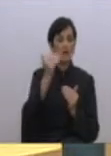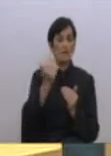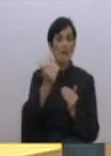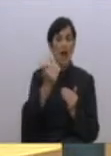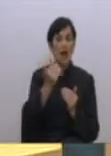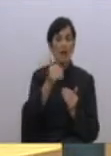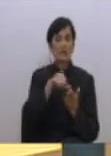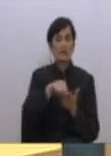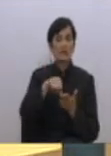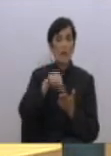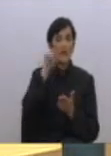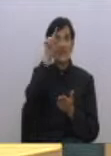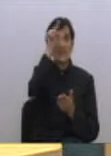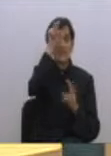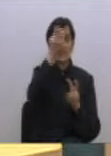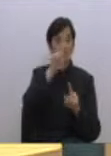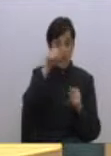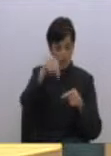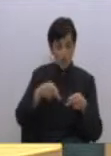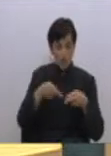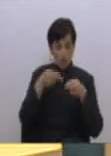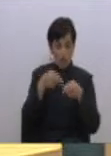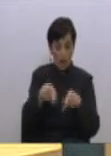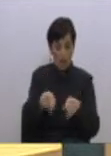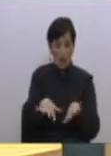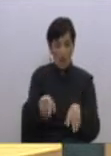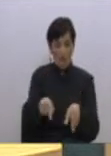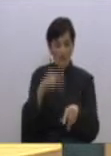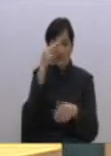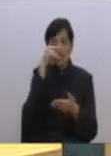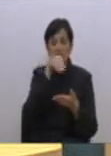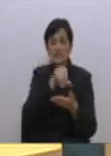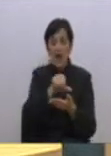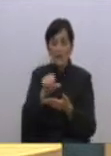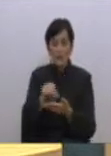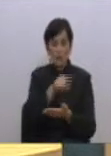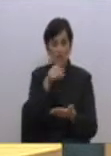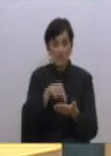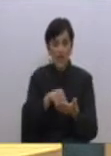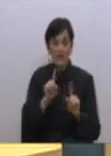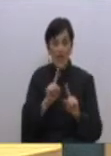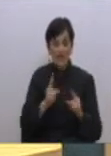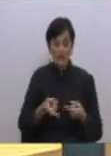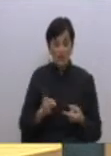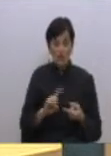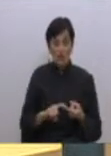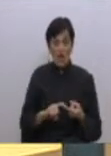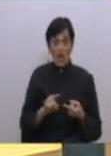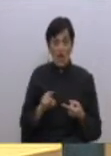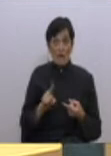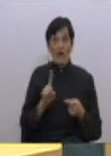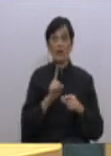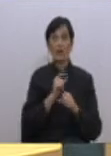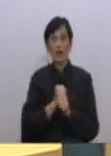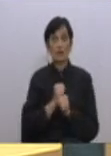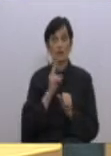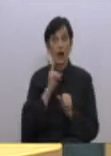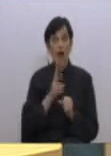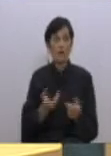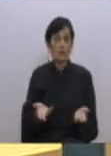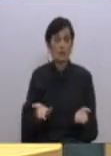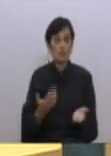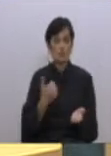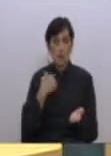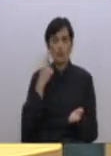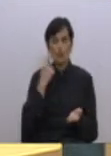da, ichiarzien, acațarien, ce-a văzut levi, da, saloben, am să agitis. Da, ce e heba? Raga Ketta, nu, nu,